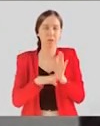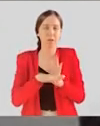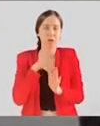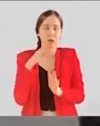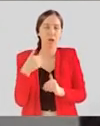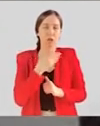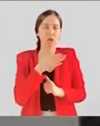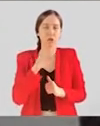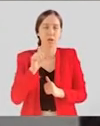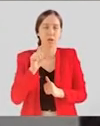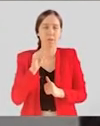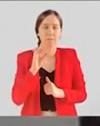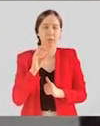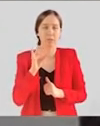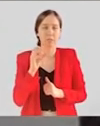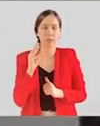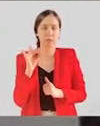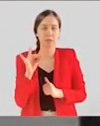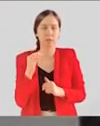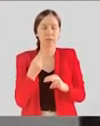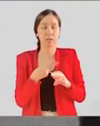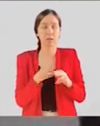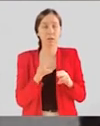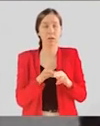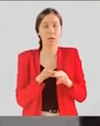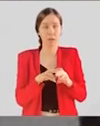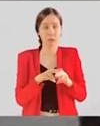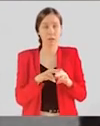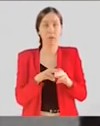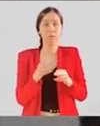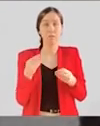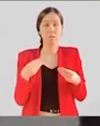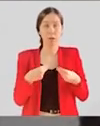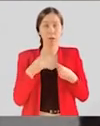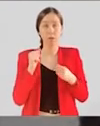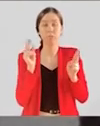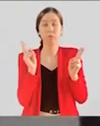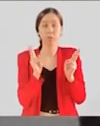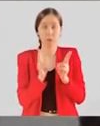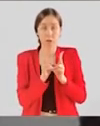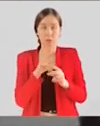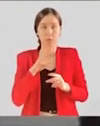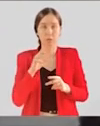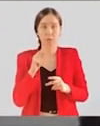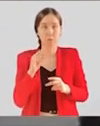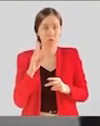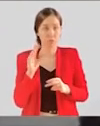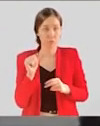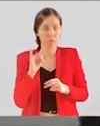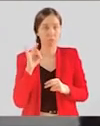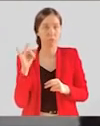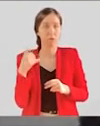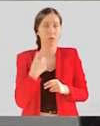В этом плане принципиальное значение имеют встречи товарища Батмунко и Михаила Сергеевича Горбачева